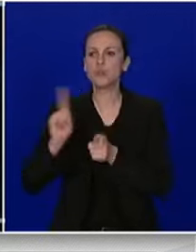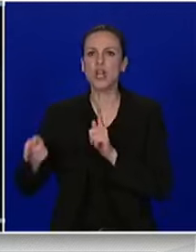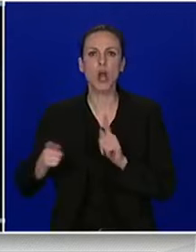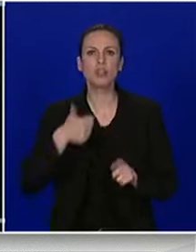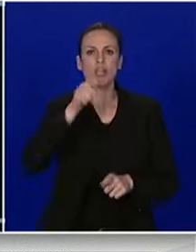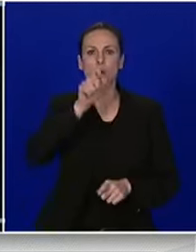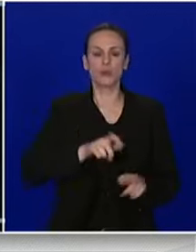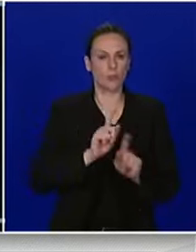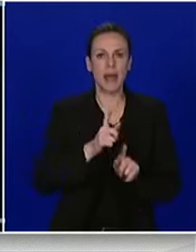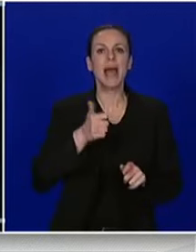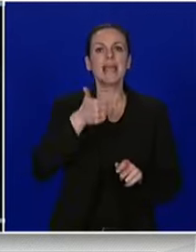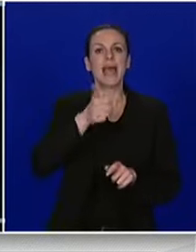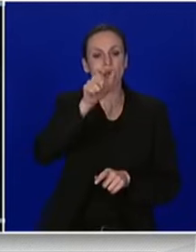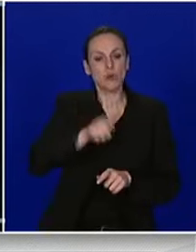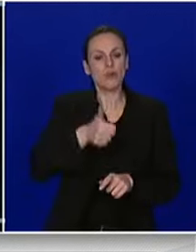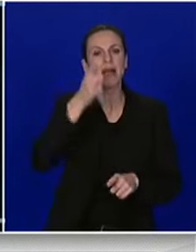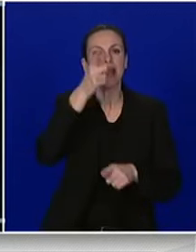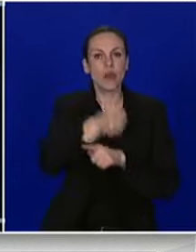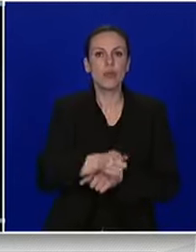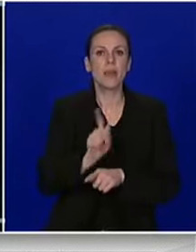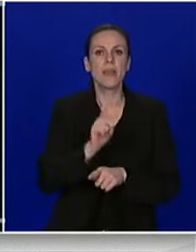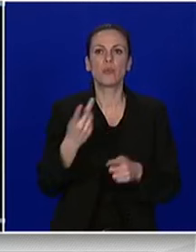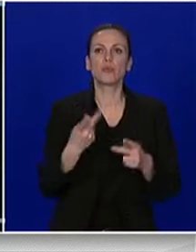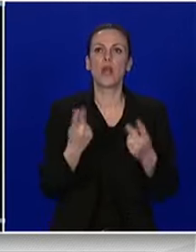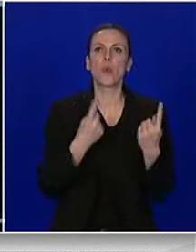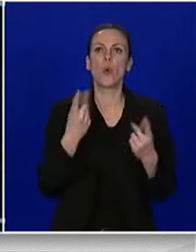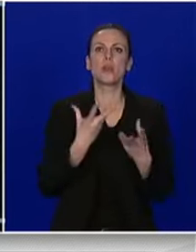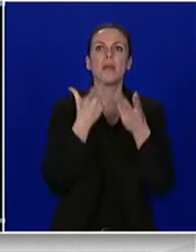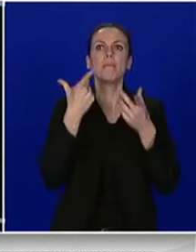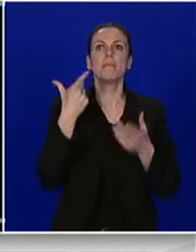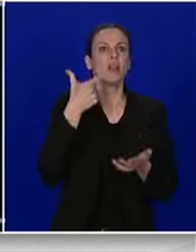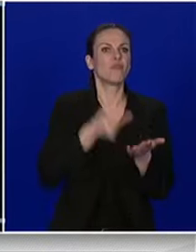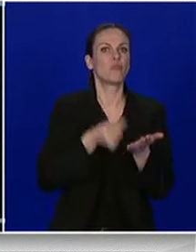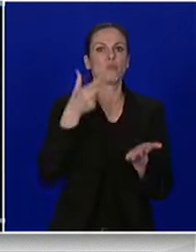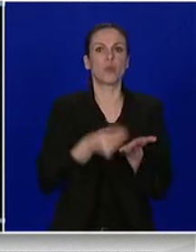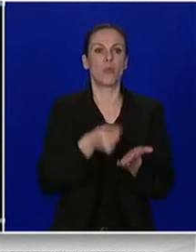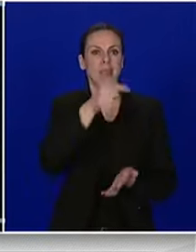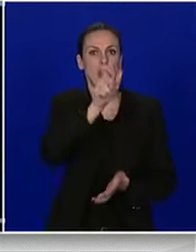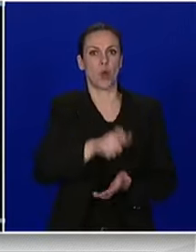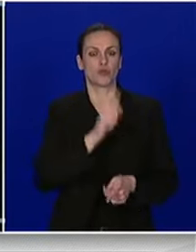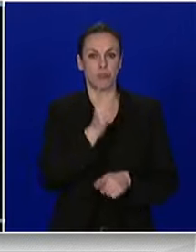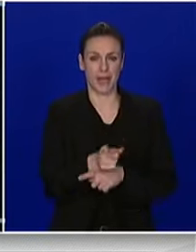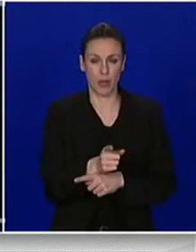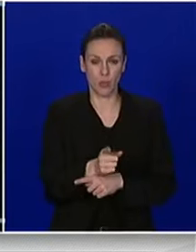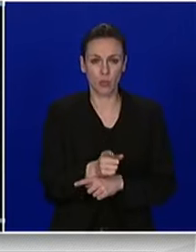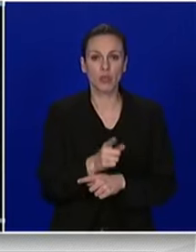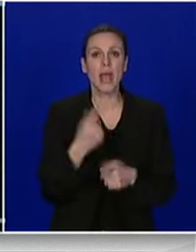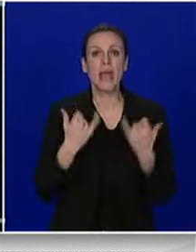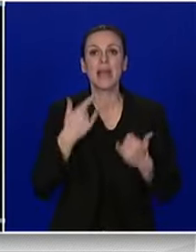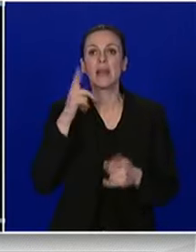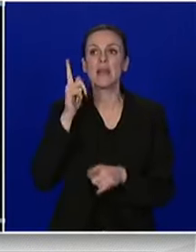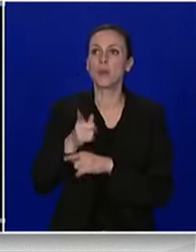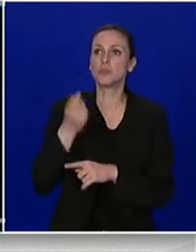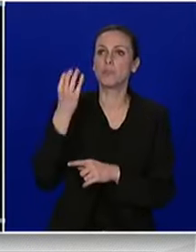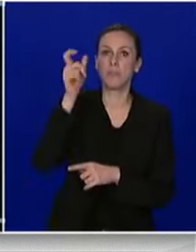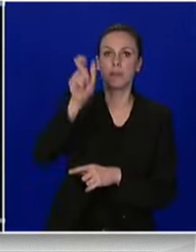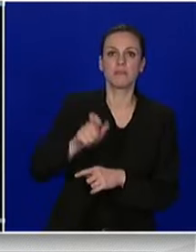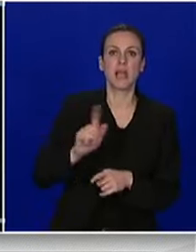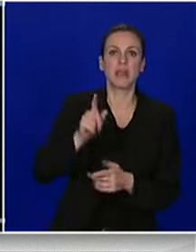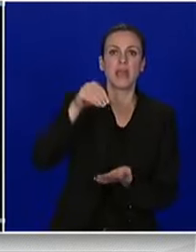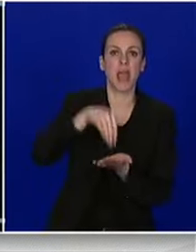modele da se isključi naručivanje imena koje ne postoje u registru pacijenata